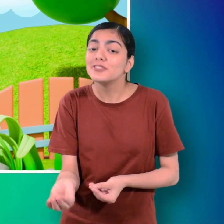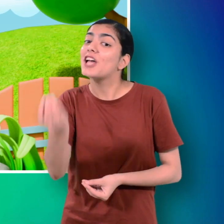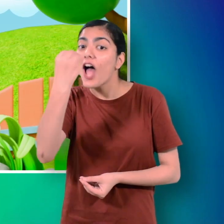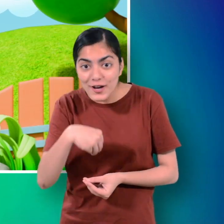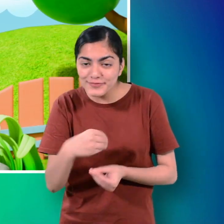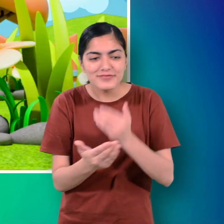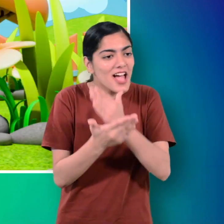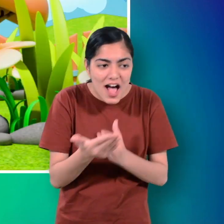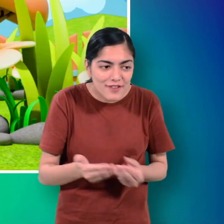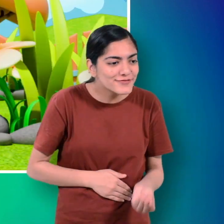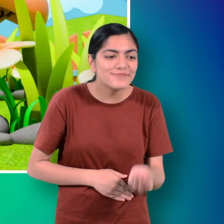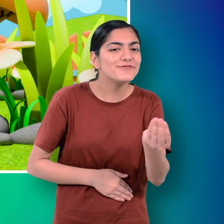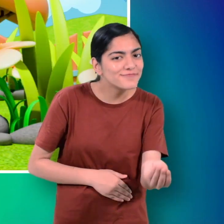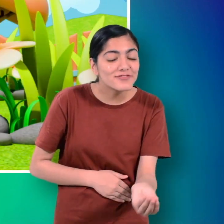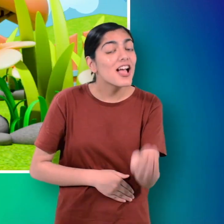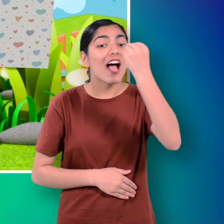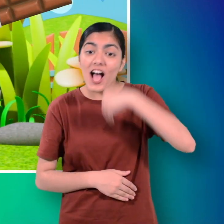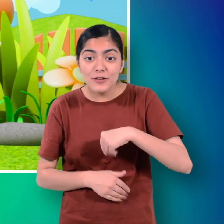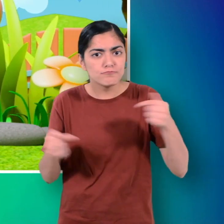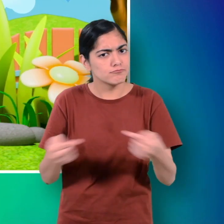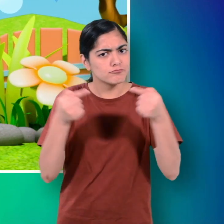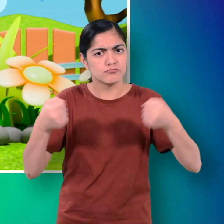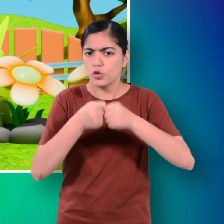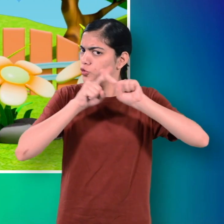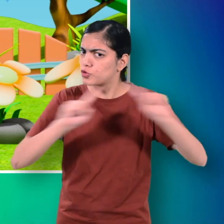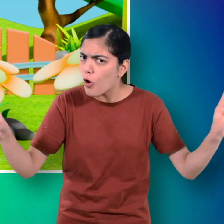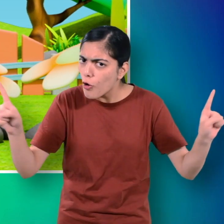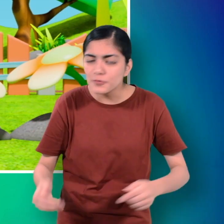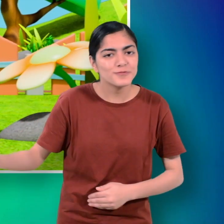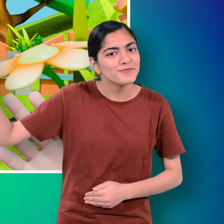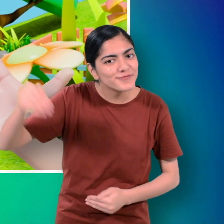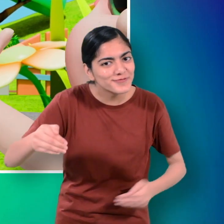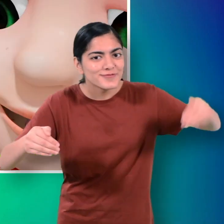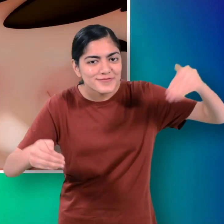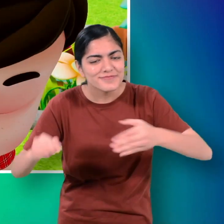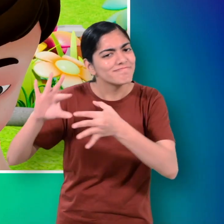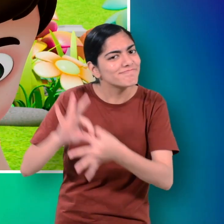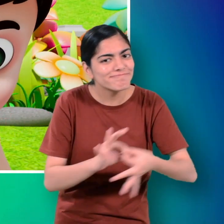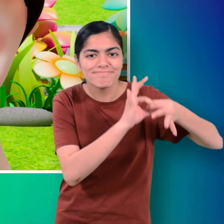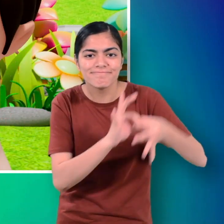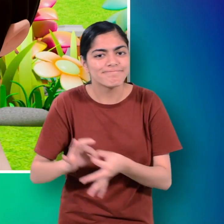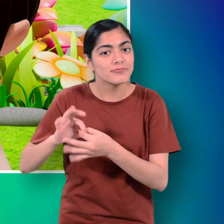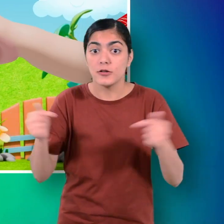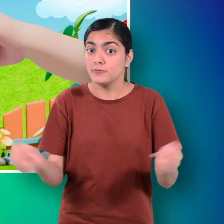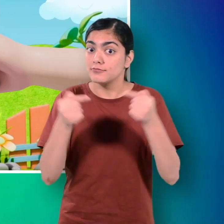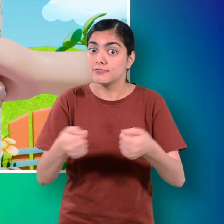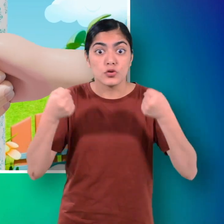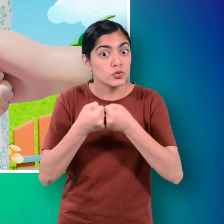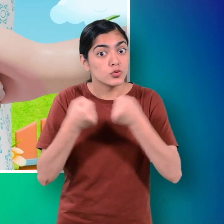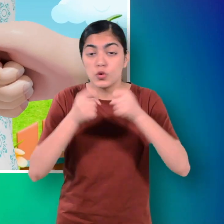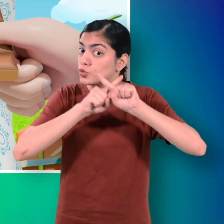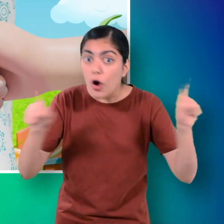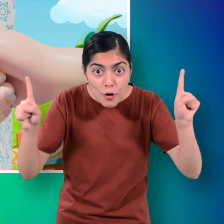आधा तुम लो चुन्नू बेटा, आधा तुम लो मुन्नू बेटा। कभी न लड़ना ना झगड़ना, आपस में तुम मिलकर